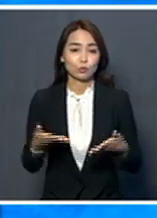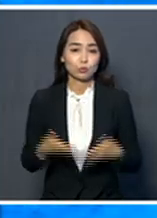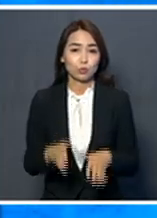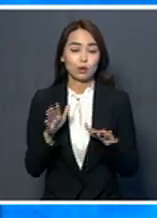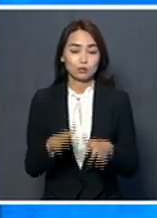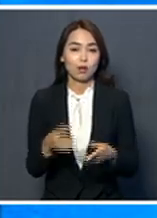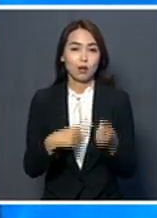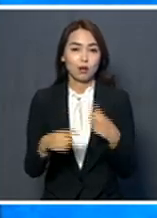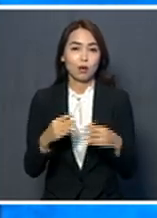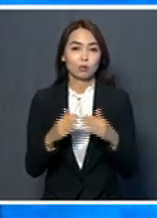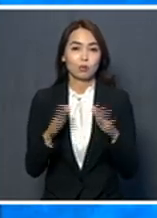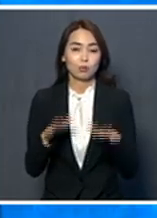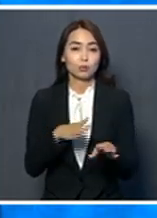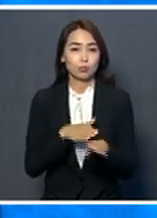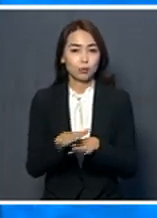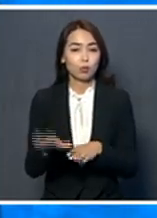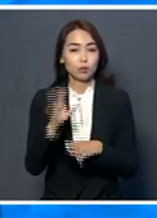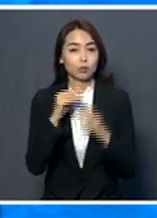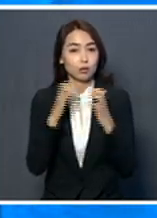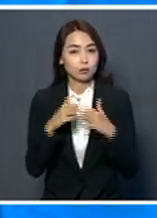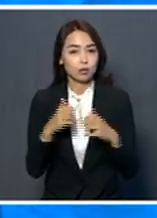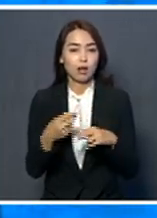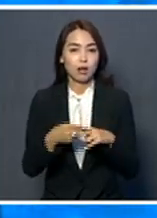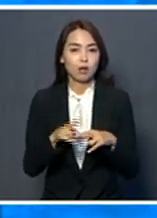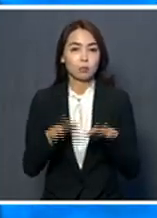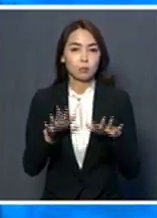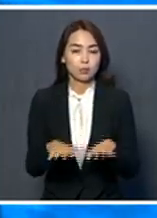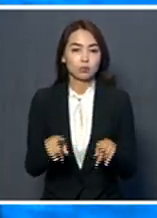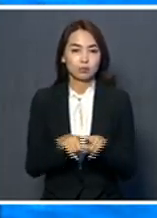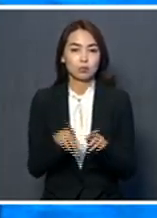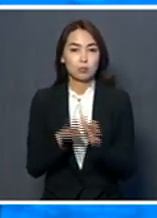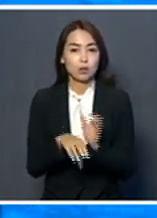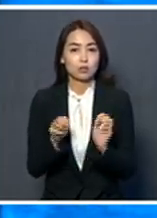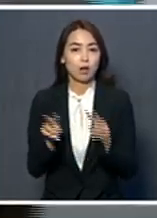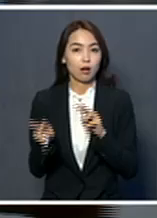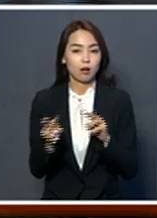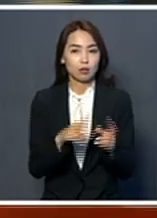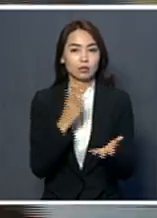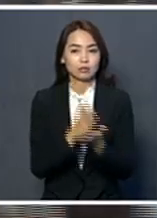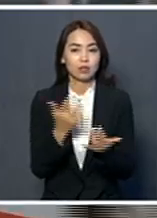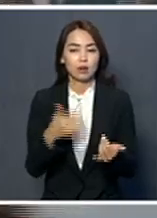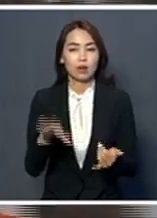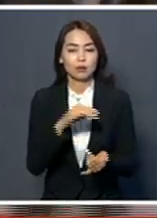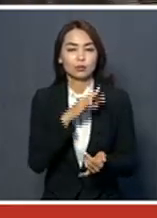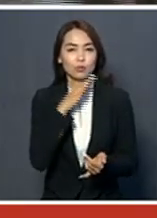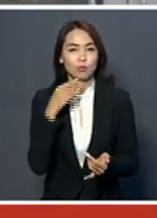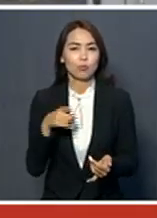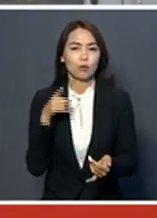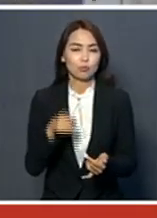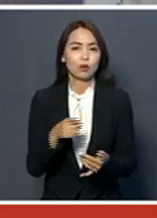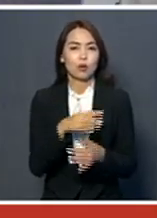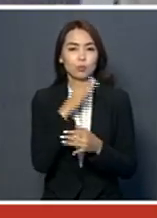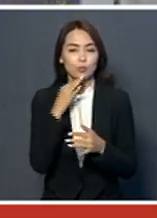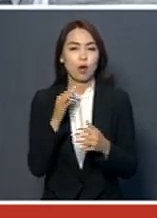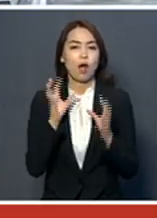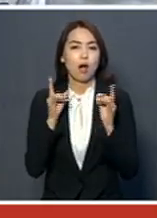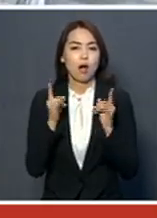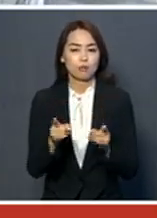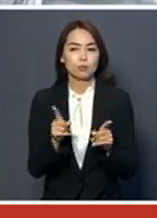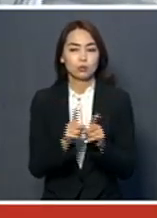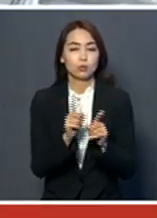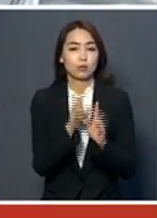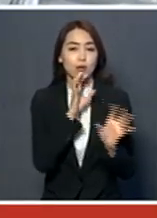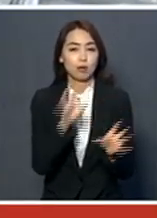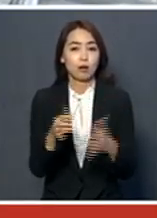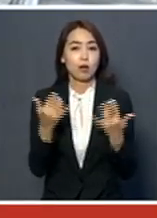үшін жергілікті билік жолаушы тасымалдайтын 135 автобус жалдаған. Жол қауіпсіздігі мыңға жуық тәртіп сақшысы қамтамасыз етті.